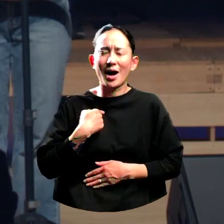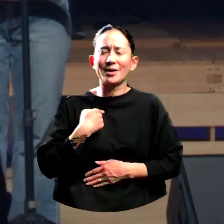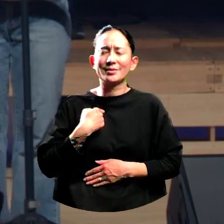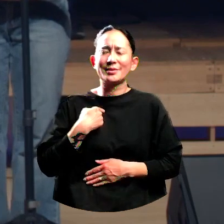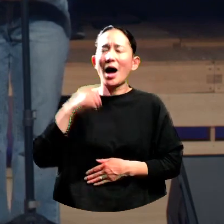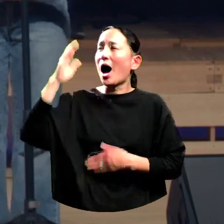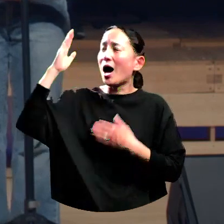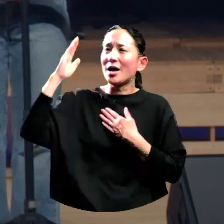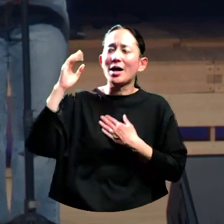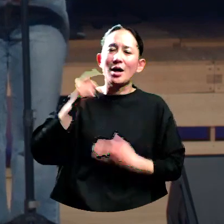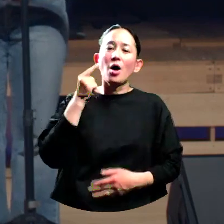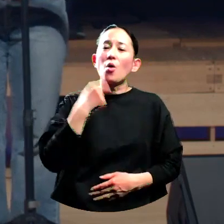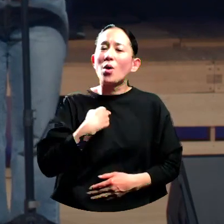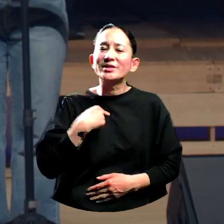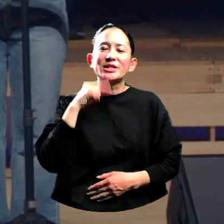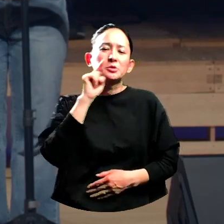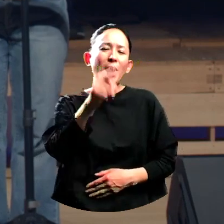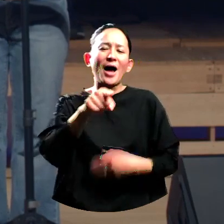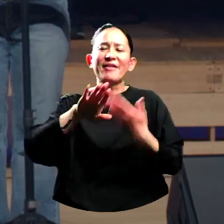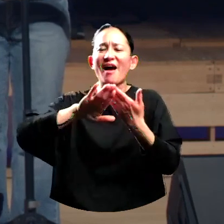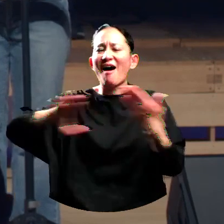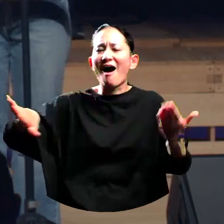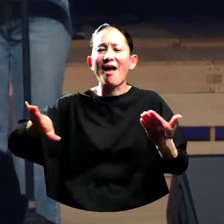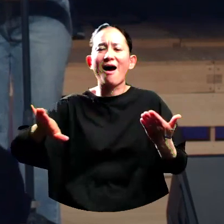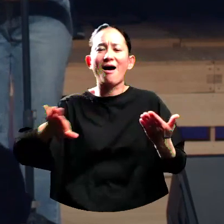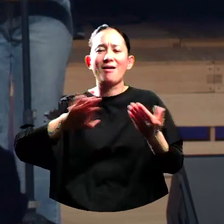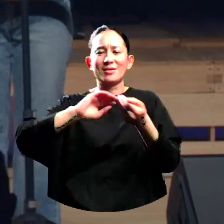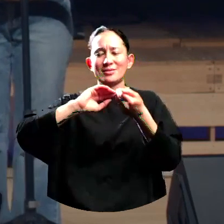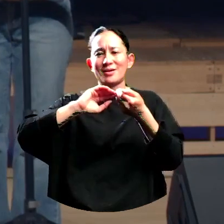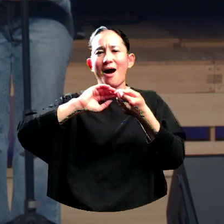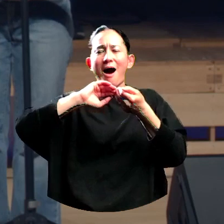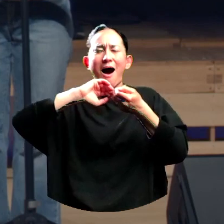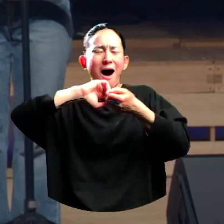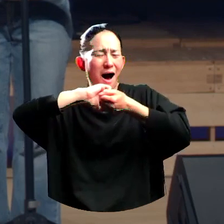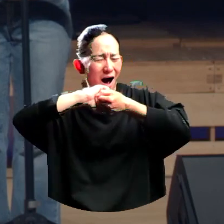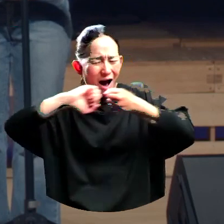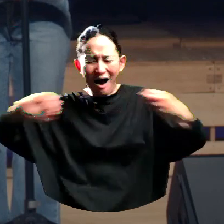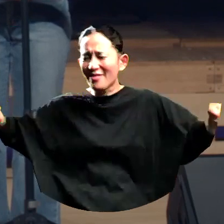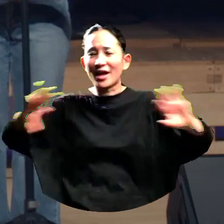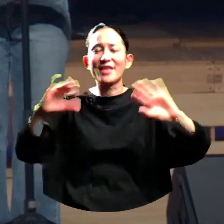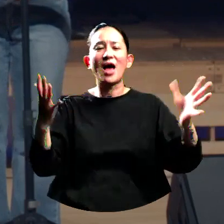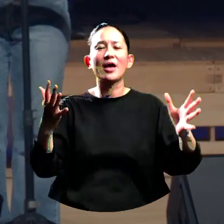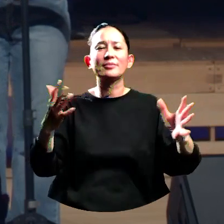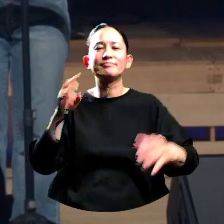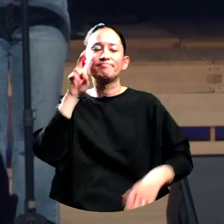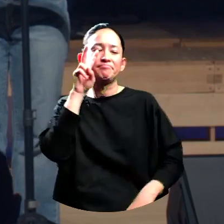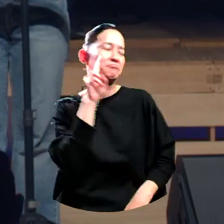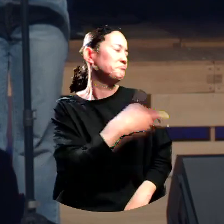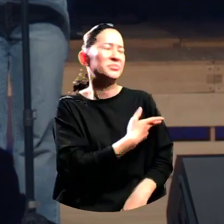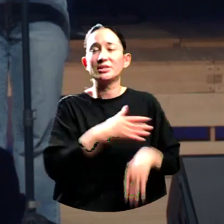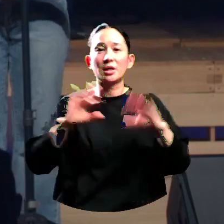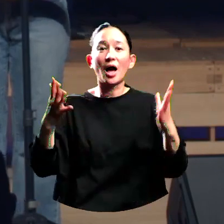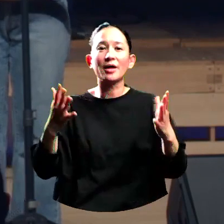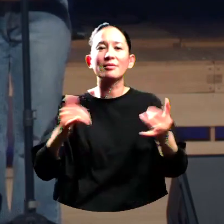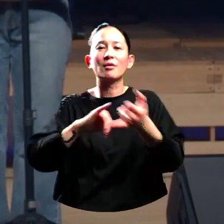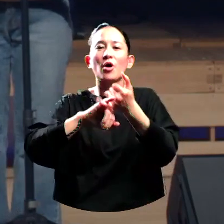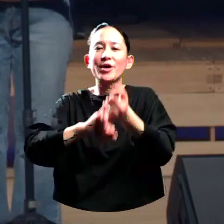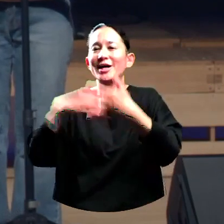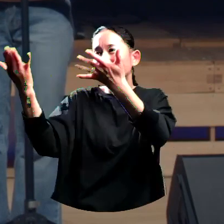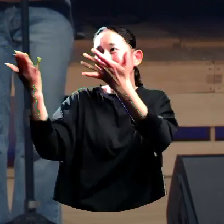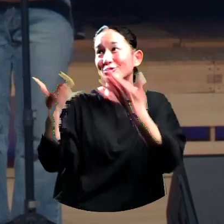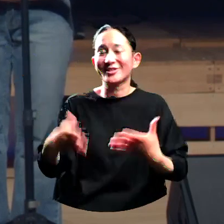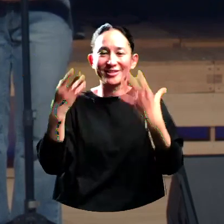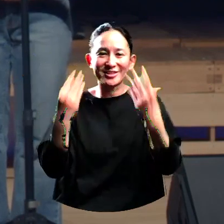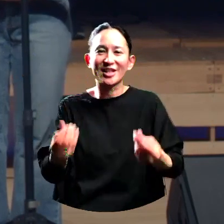離れない、見捨てないと約束してくださった主よ。 Lord, you have promised us in your word you'll never leave us nor forsake